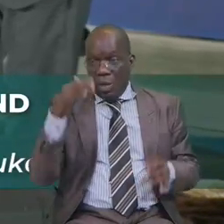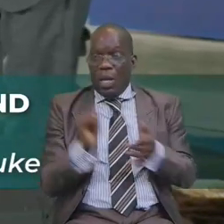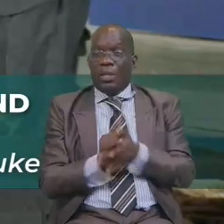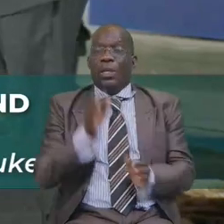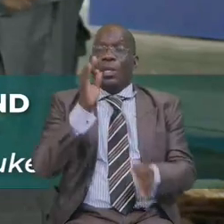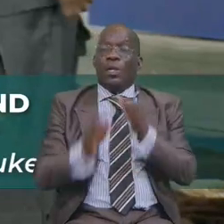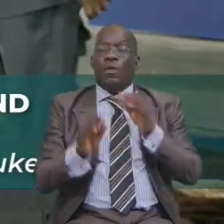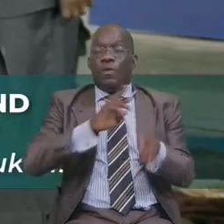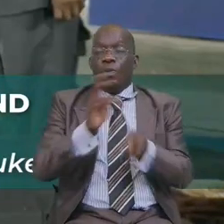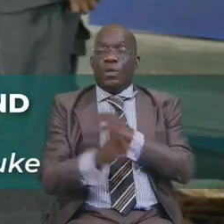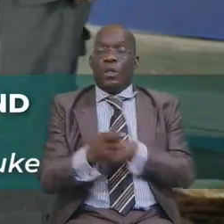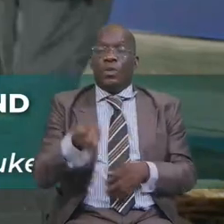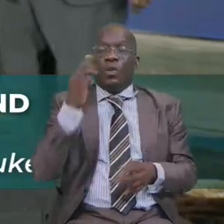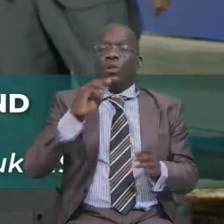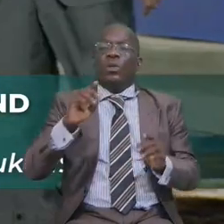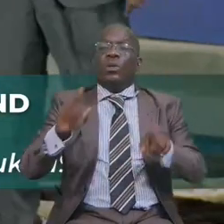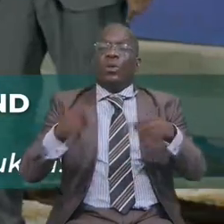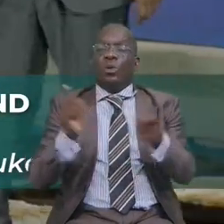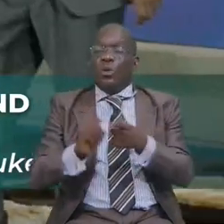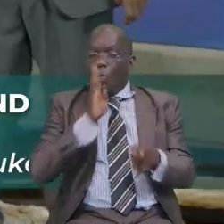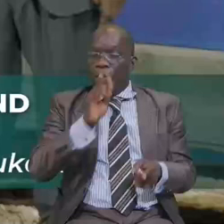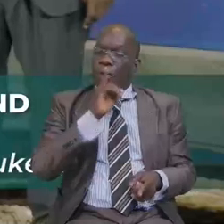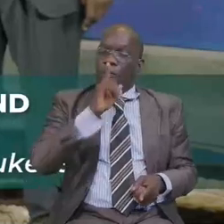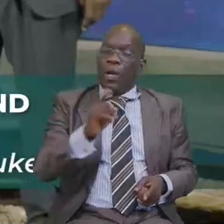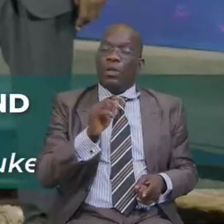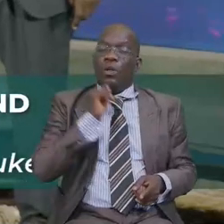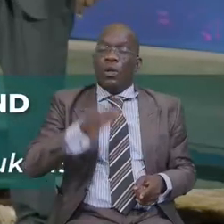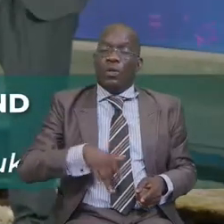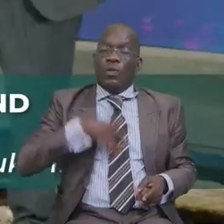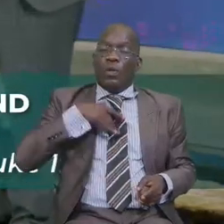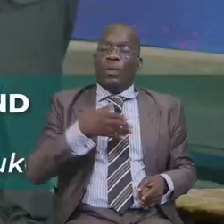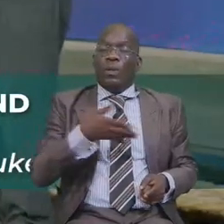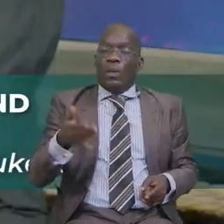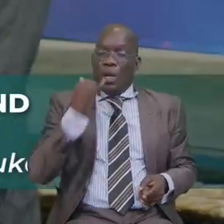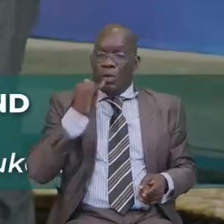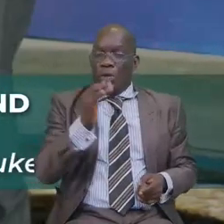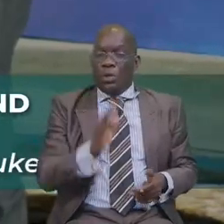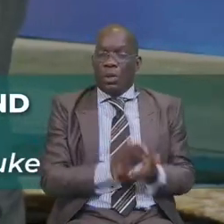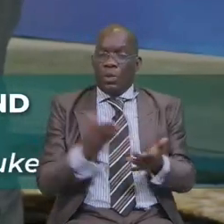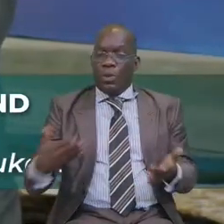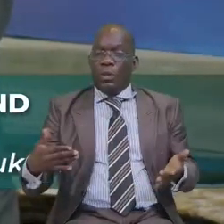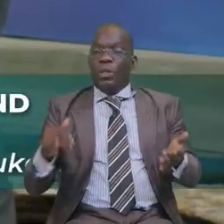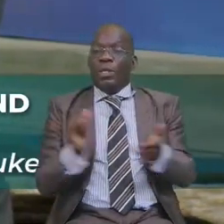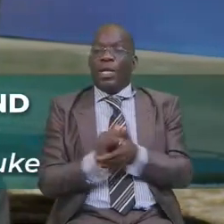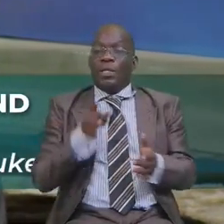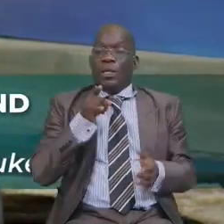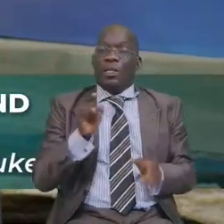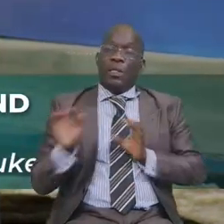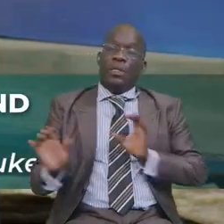être un fait et non un sentiment, il y aura quelque chose dans sa vie qu'il a fait